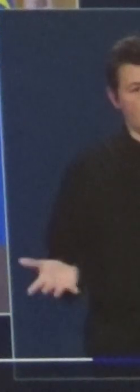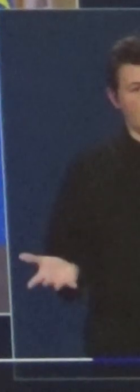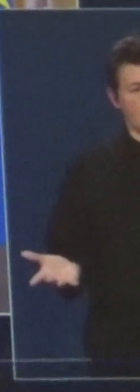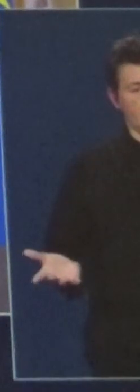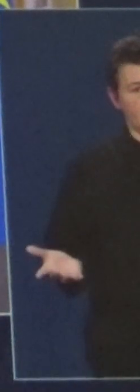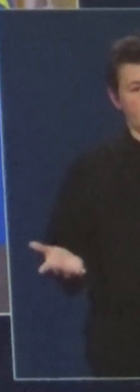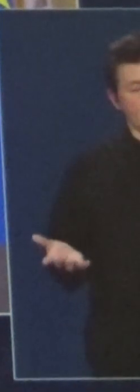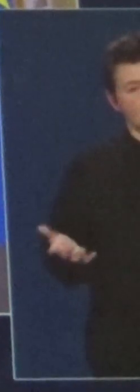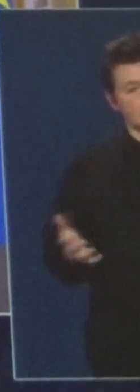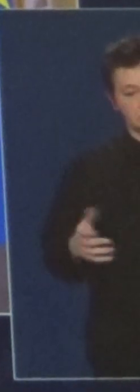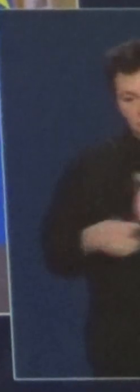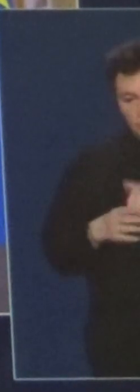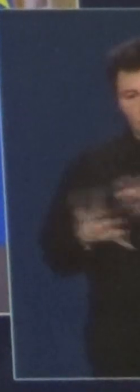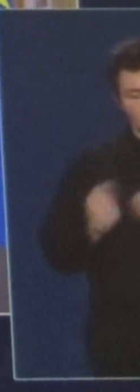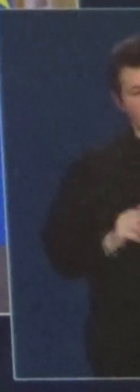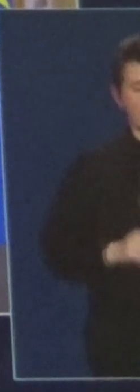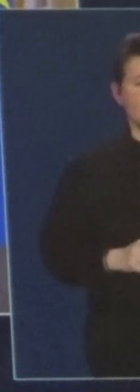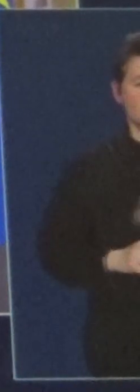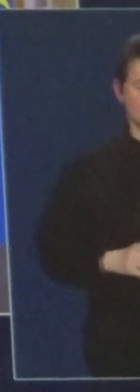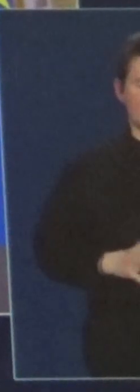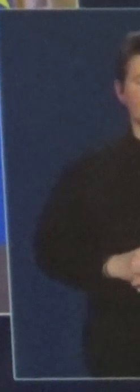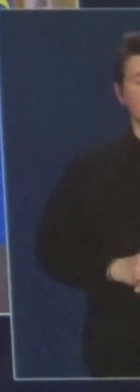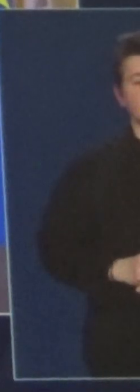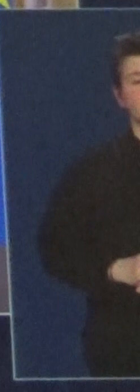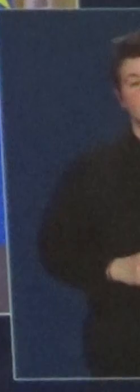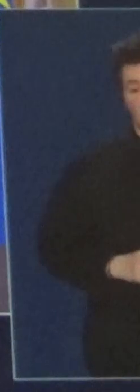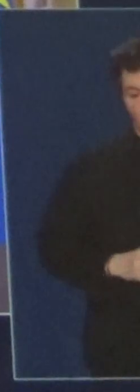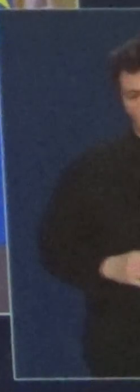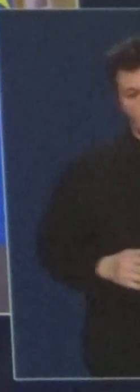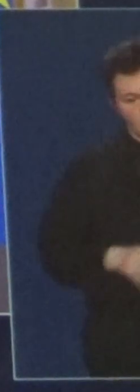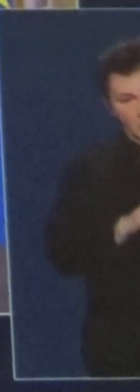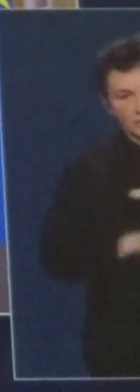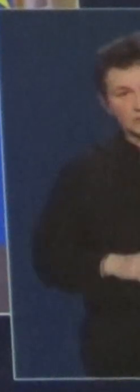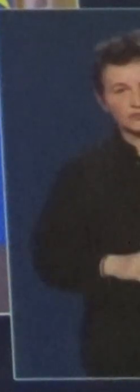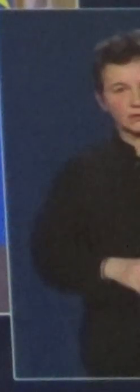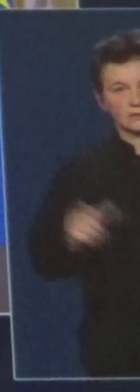de langage, slogan et nouvelle